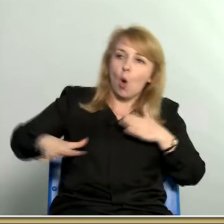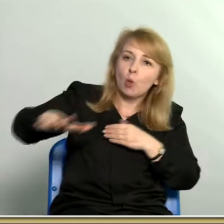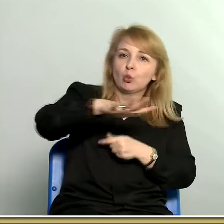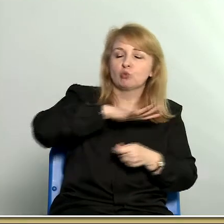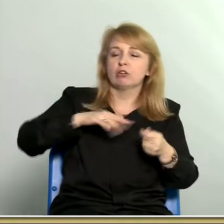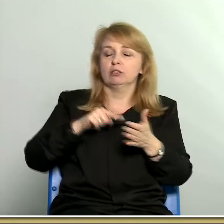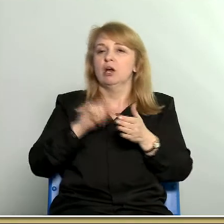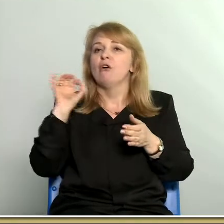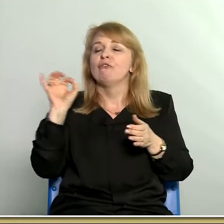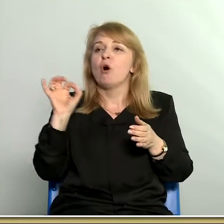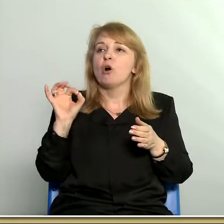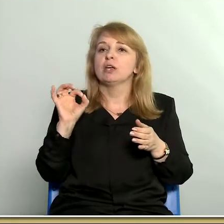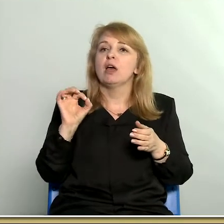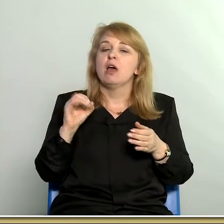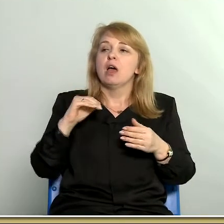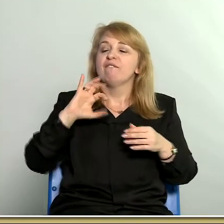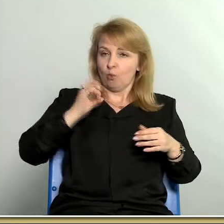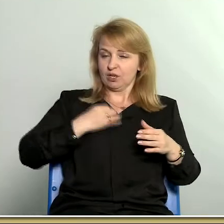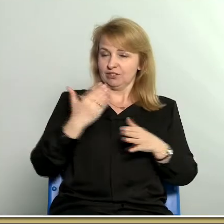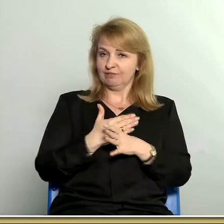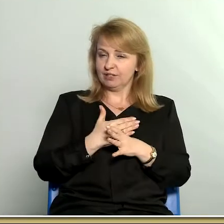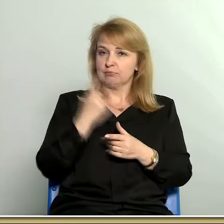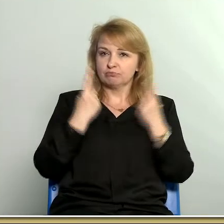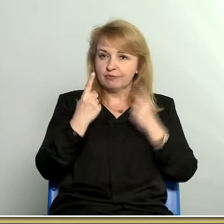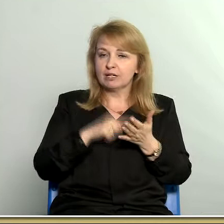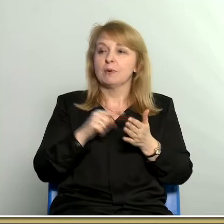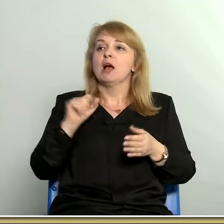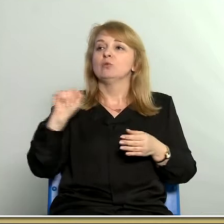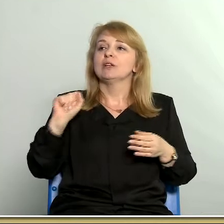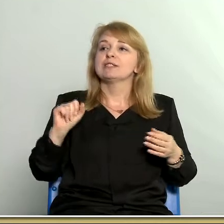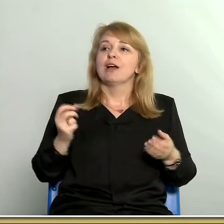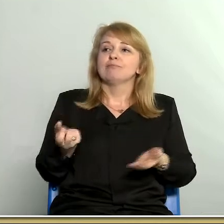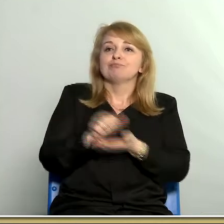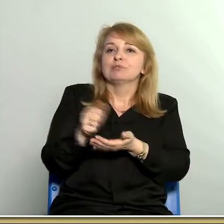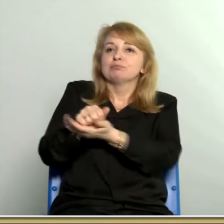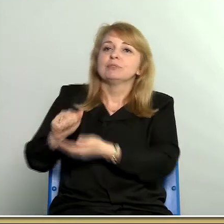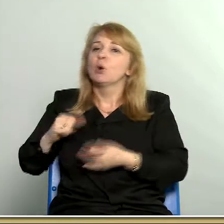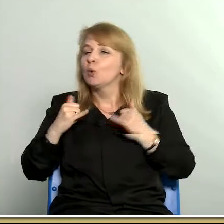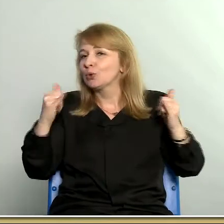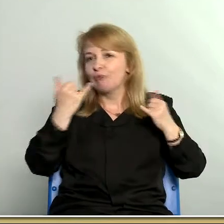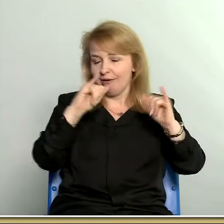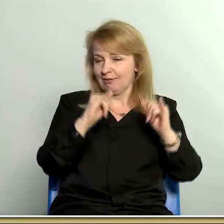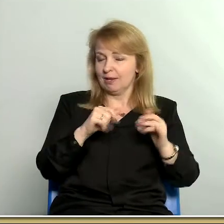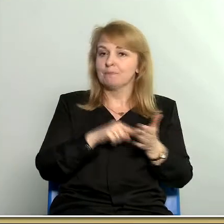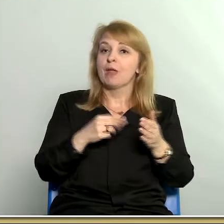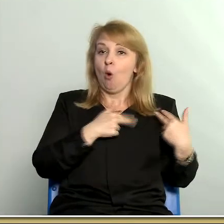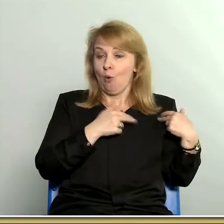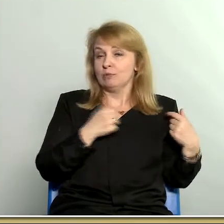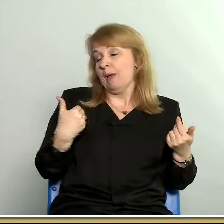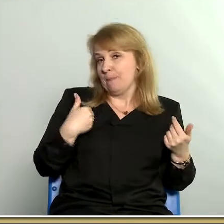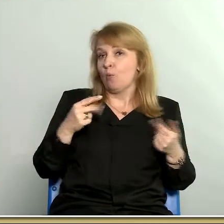dla przedsiębiorców, to tereny inwestycyjne. Mimo to Komisja, ponieważ wszystkie regiony to zrobiły,